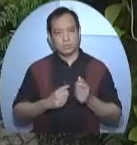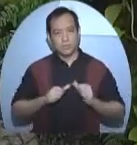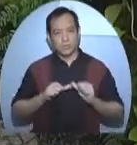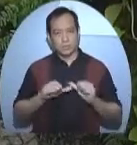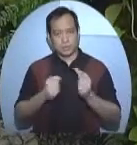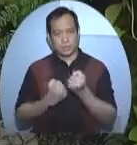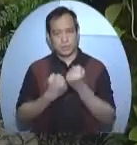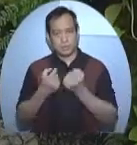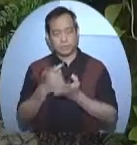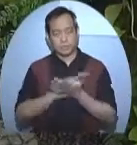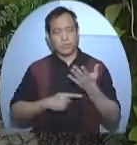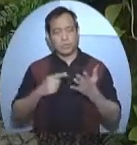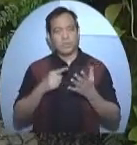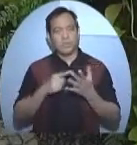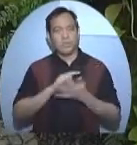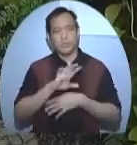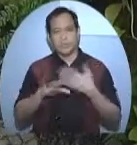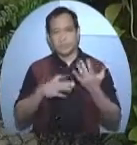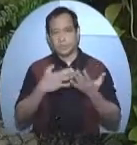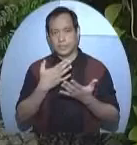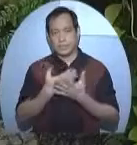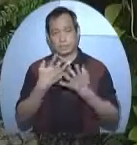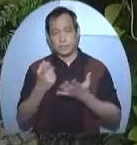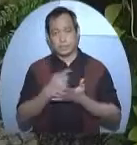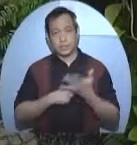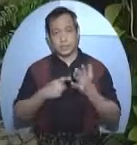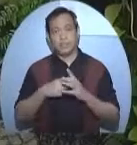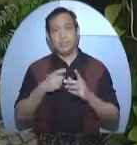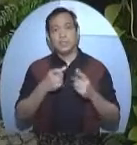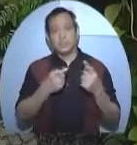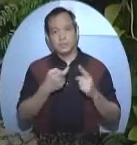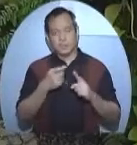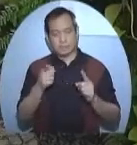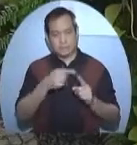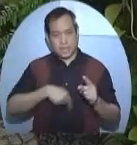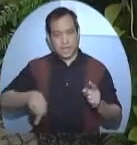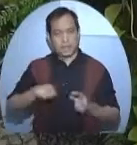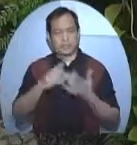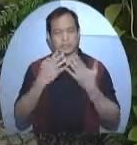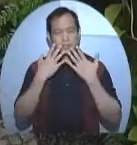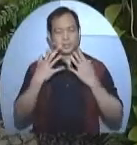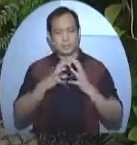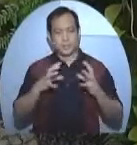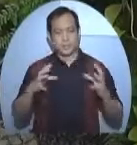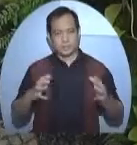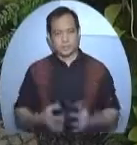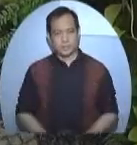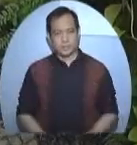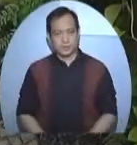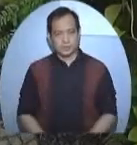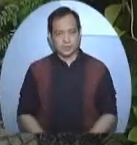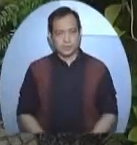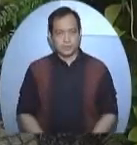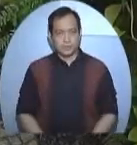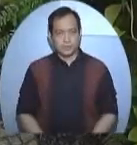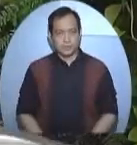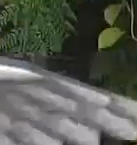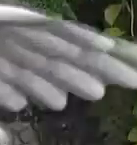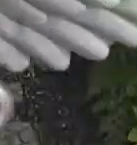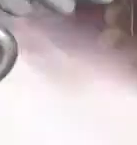walang sawang sumusuporta sa kanilang mga pangangailangan. Magmula po sa amin, maraming salamat po.